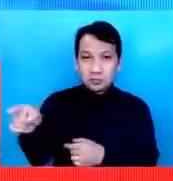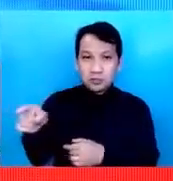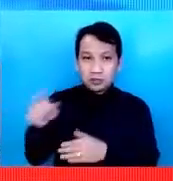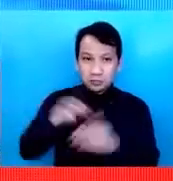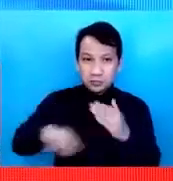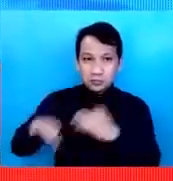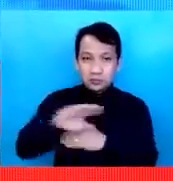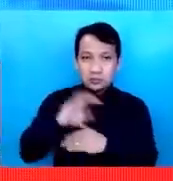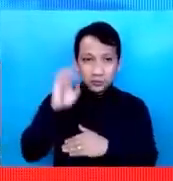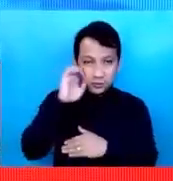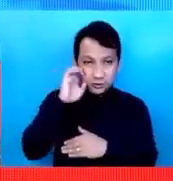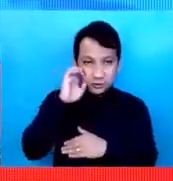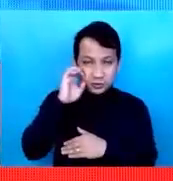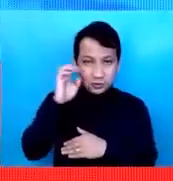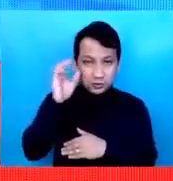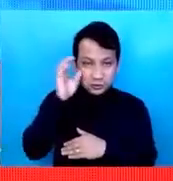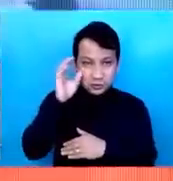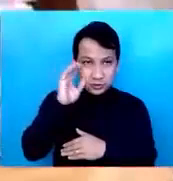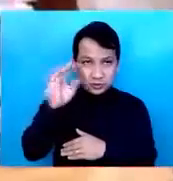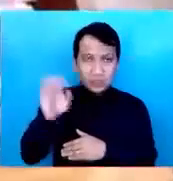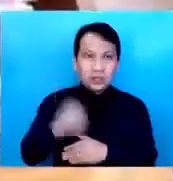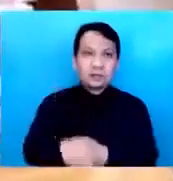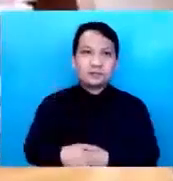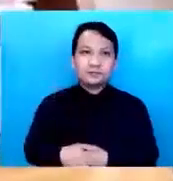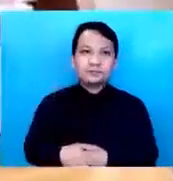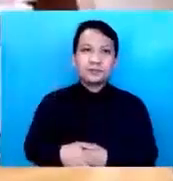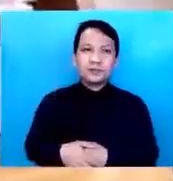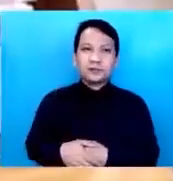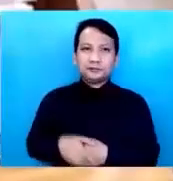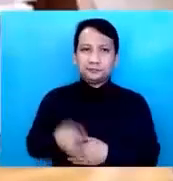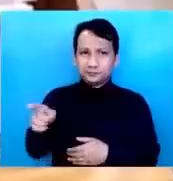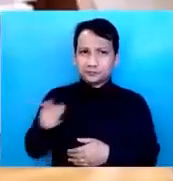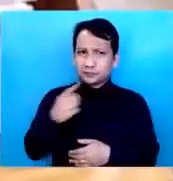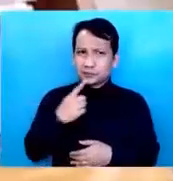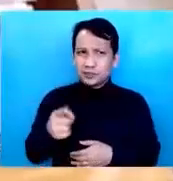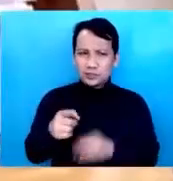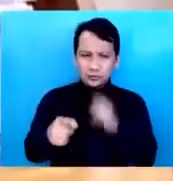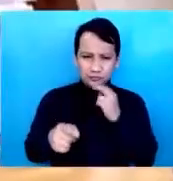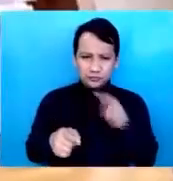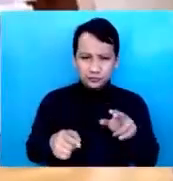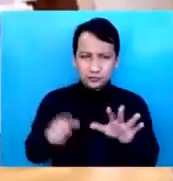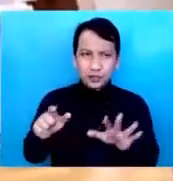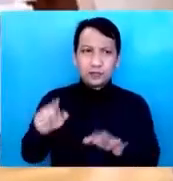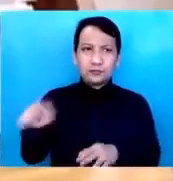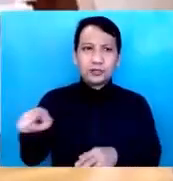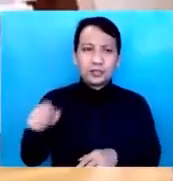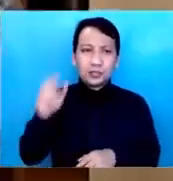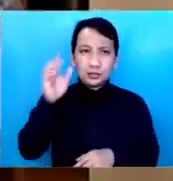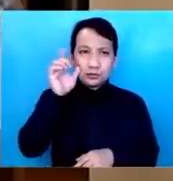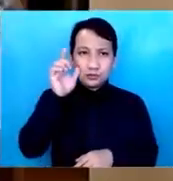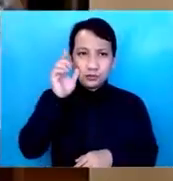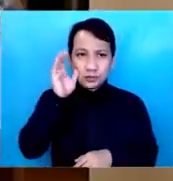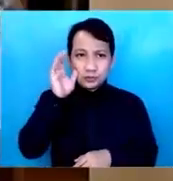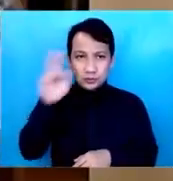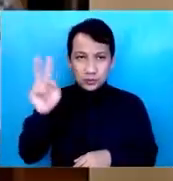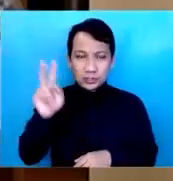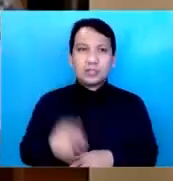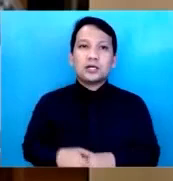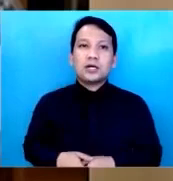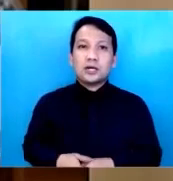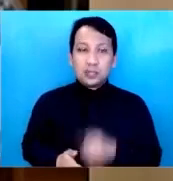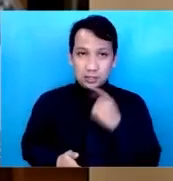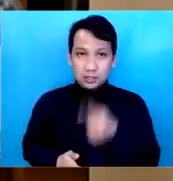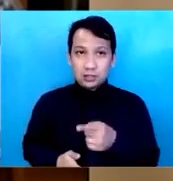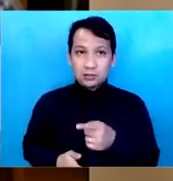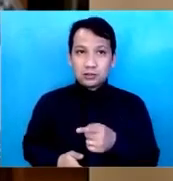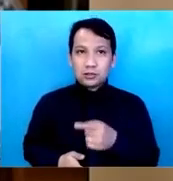Governor Cheese Escudero. Sa panayam kay Escudero ni News 5 Chief Luchi Cruz Valdez sa Derechahan, sinabi ni